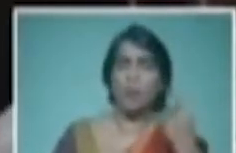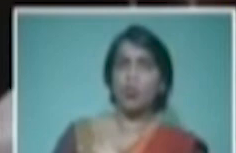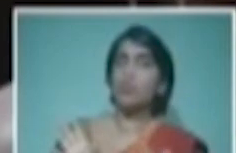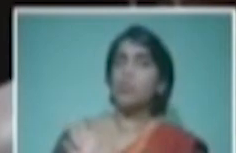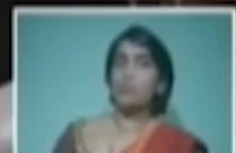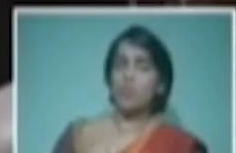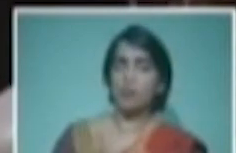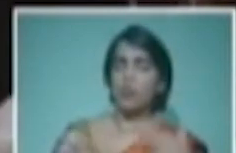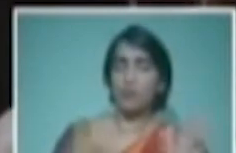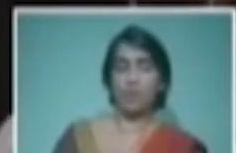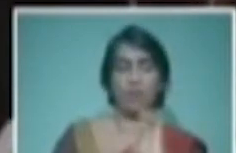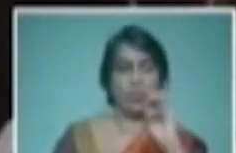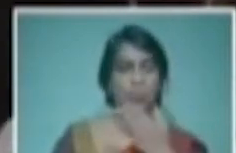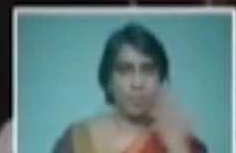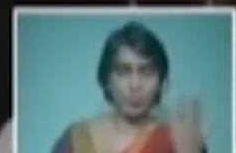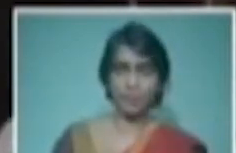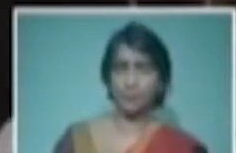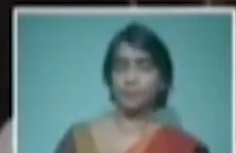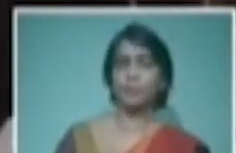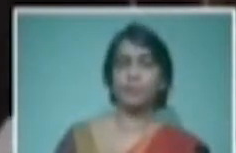වෙනකොට අපිට සම්පූර්ණ කරලා දෙන්න පුළුවන්